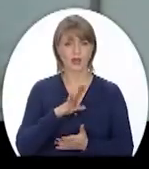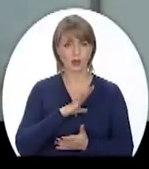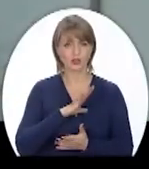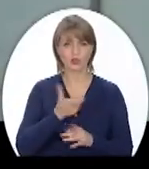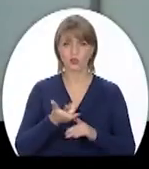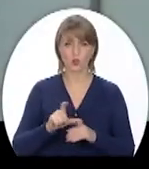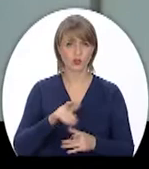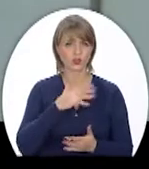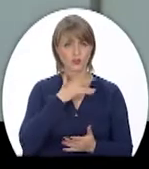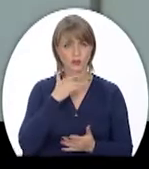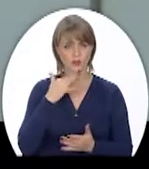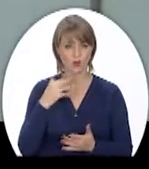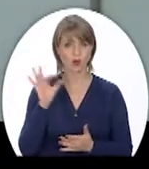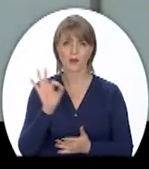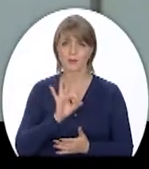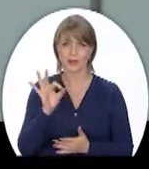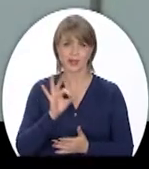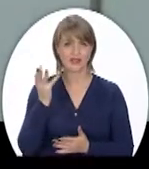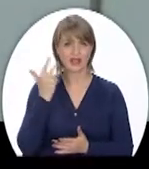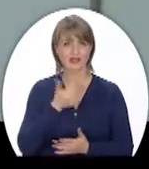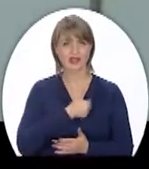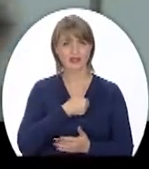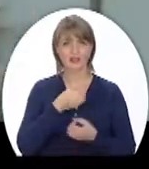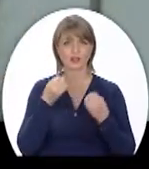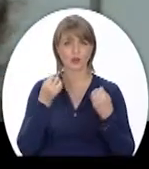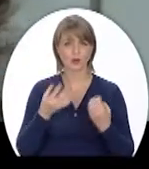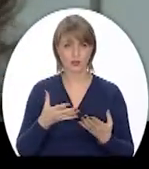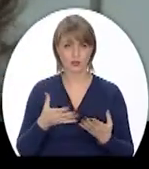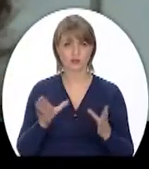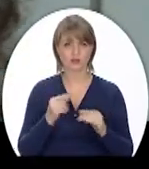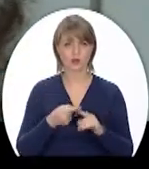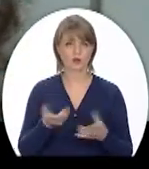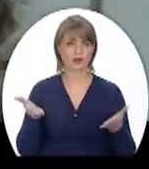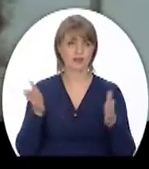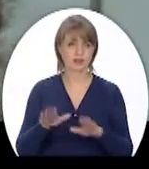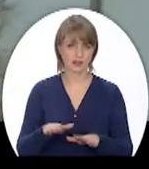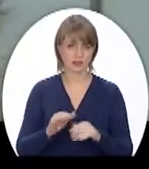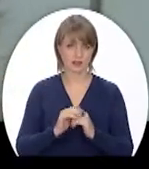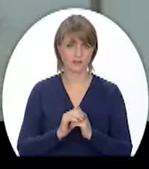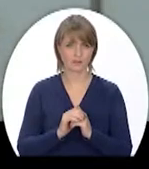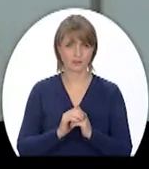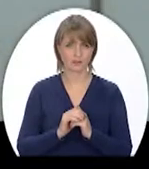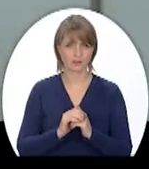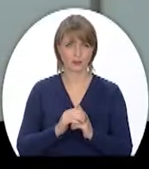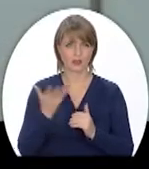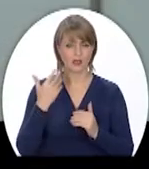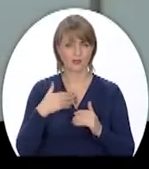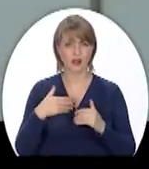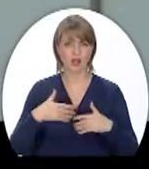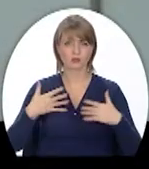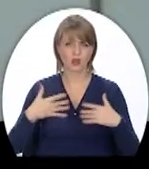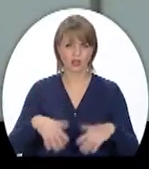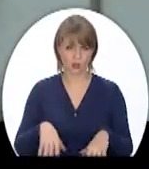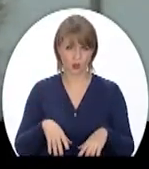Же очень много моментов, когда хотелось просто все это оставить. Вот.